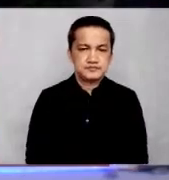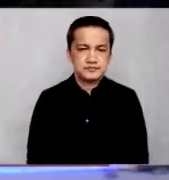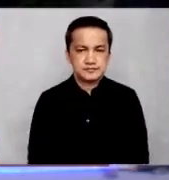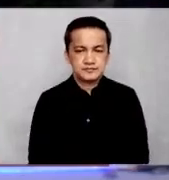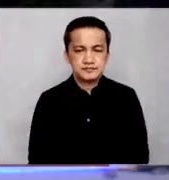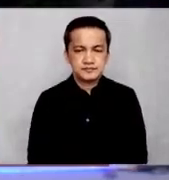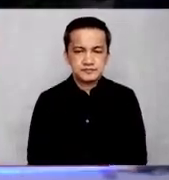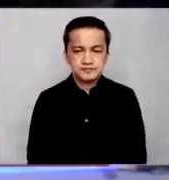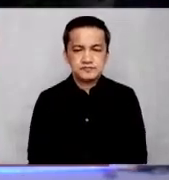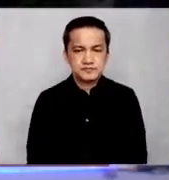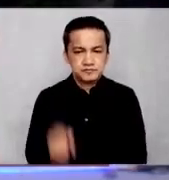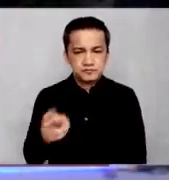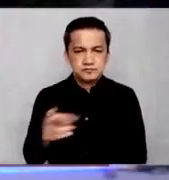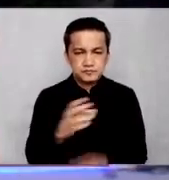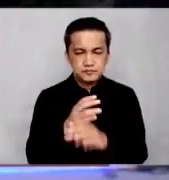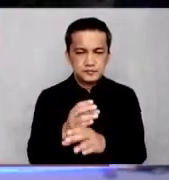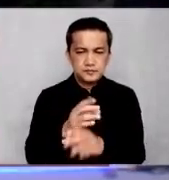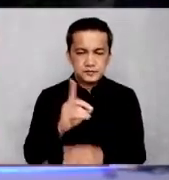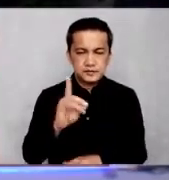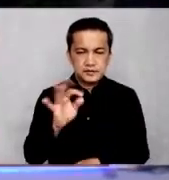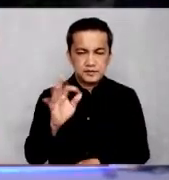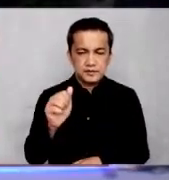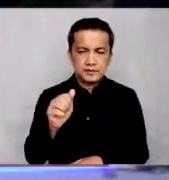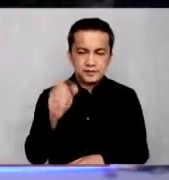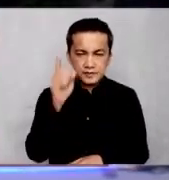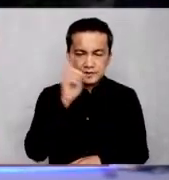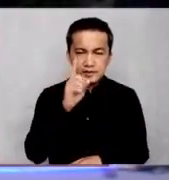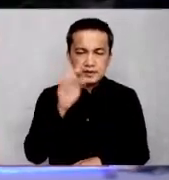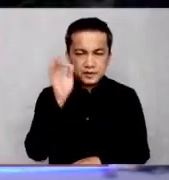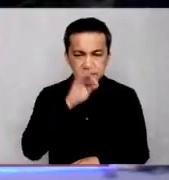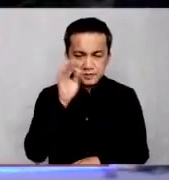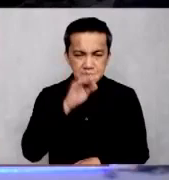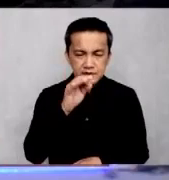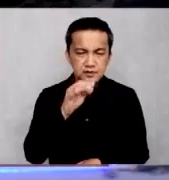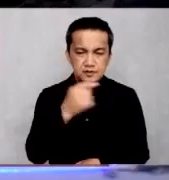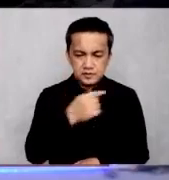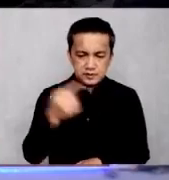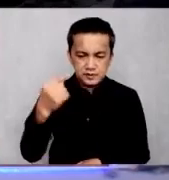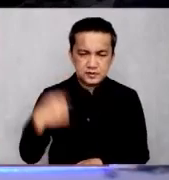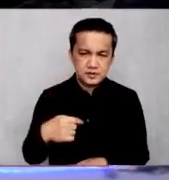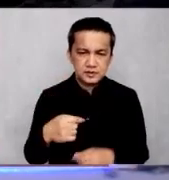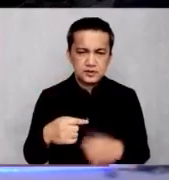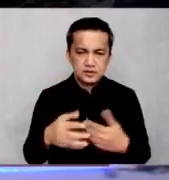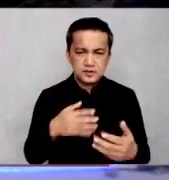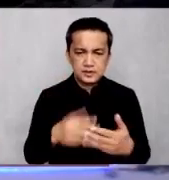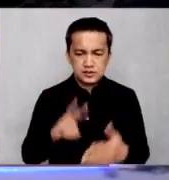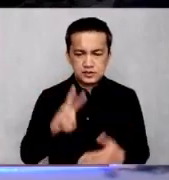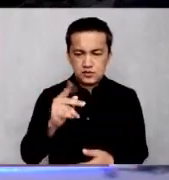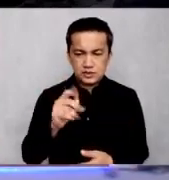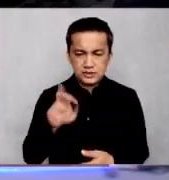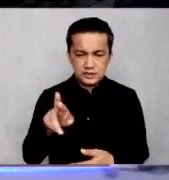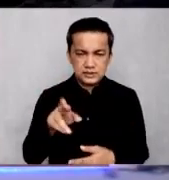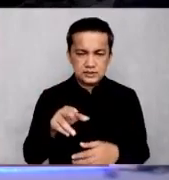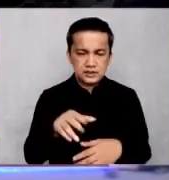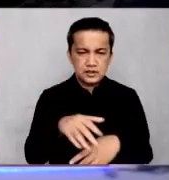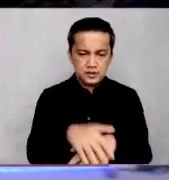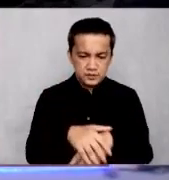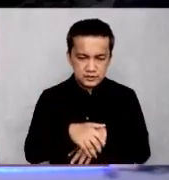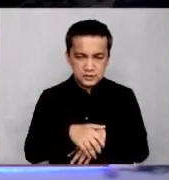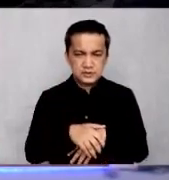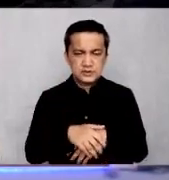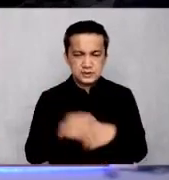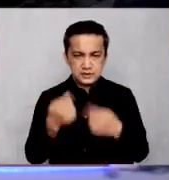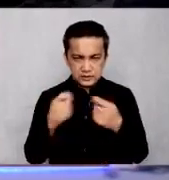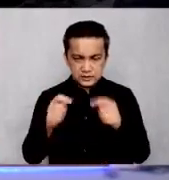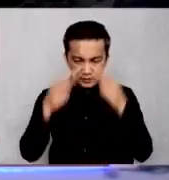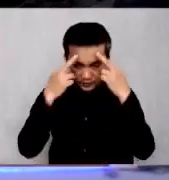Pinag-iingat pa rin ng DFA ang mga Pinoy sa Russia kahit umatras na ang armadong grupong Wagner sa tangka nilang rebelyon. Tingin naman sa